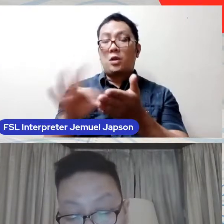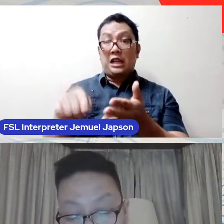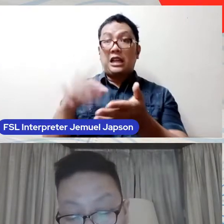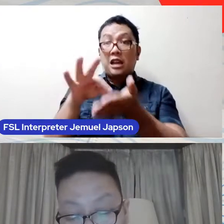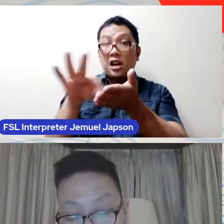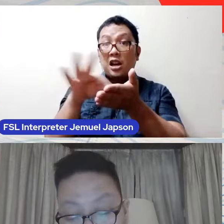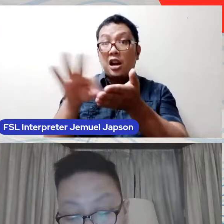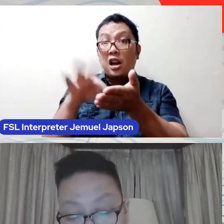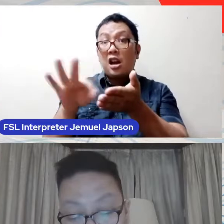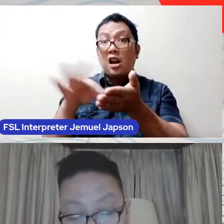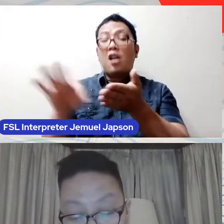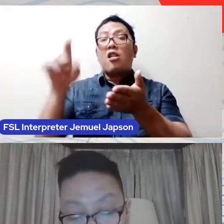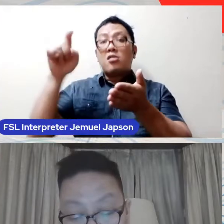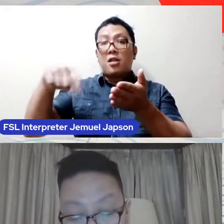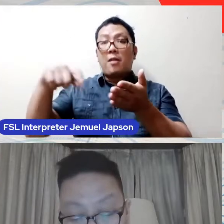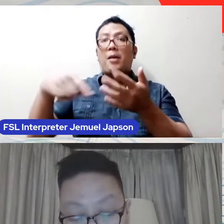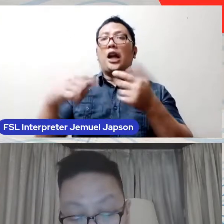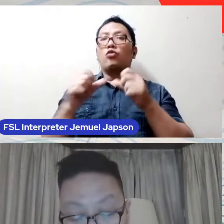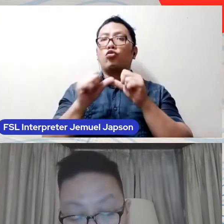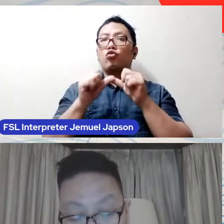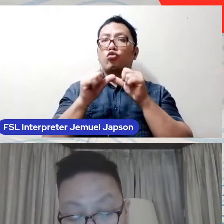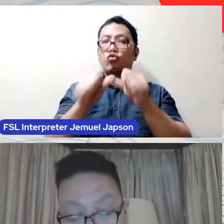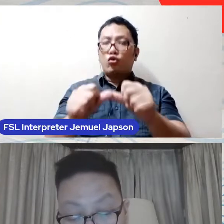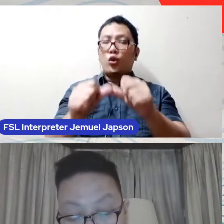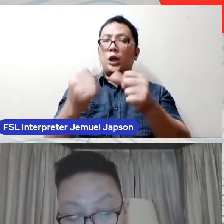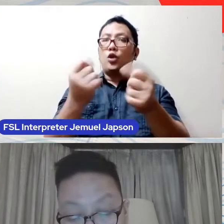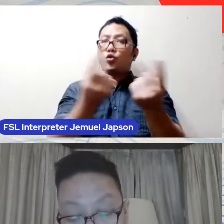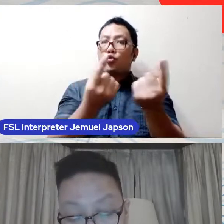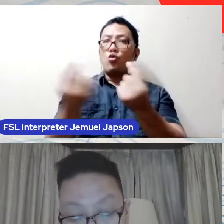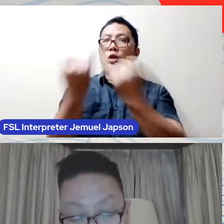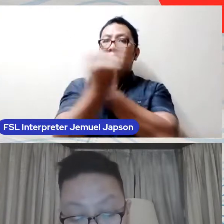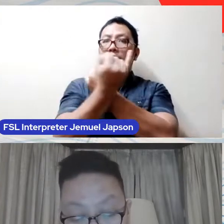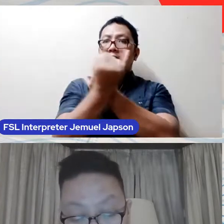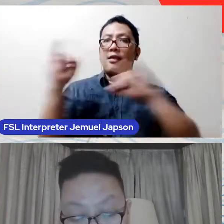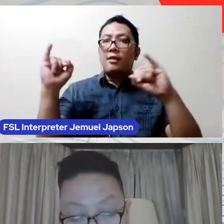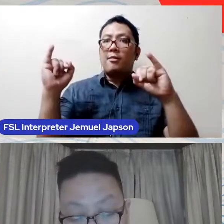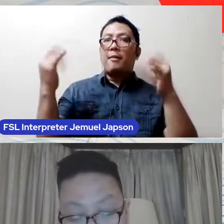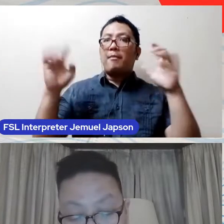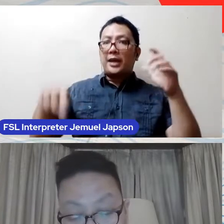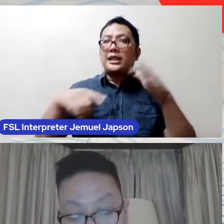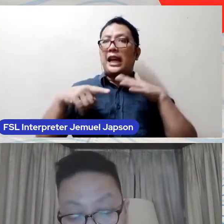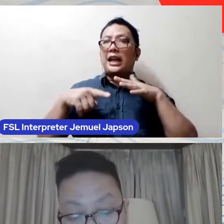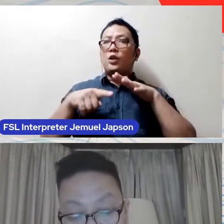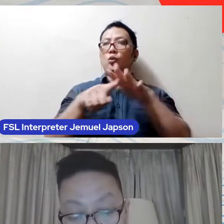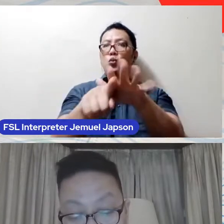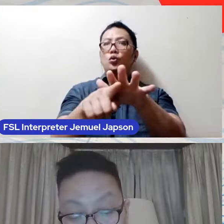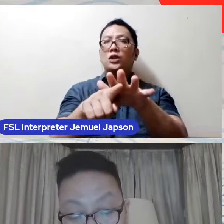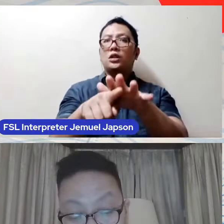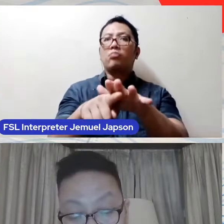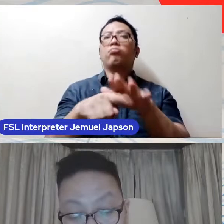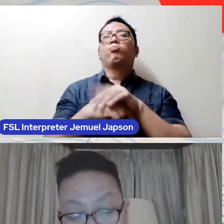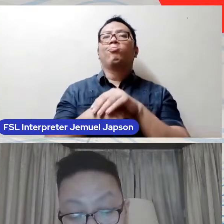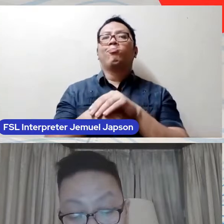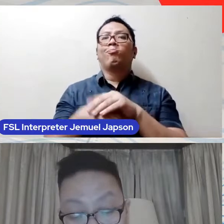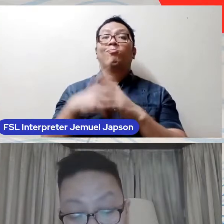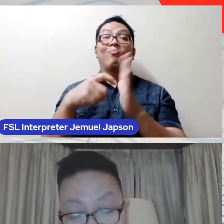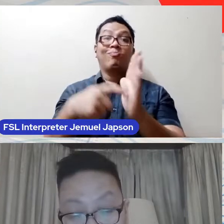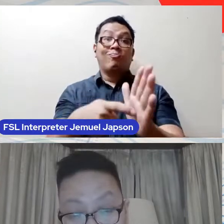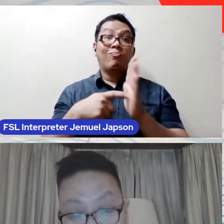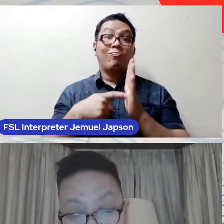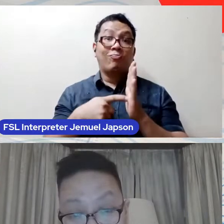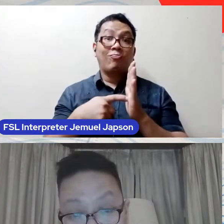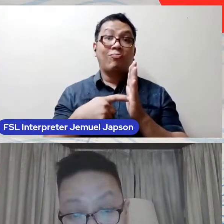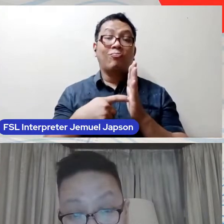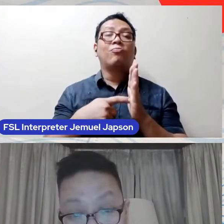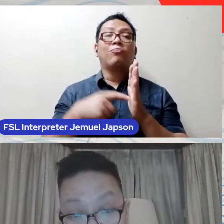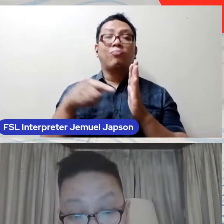nating panatilian na maging independent ito, maging inclusive. So, kaya po yung requirement na po na yun po